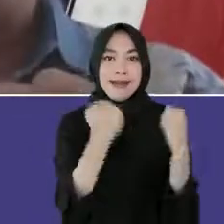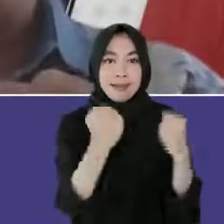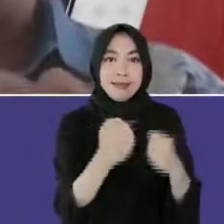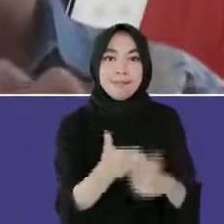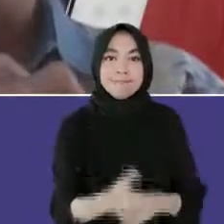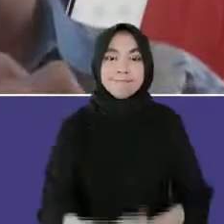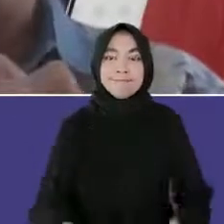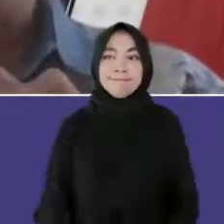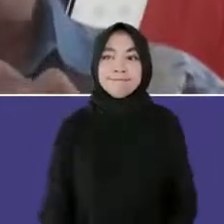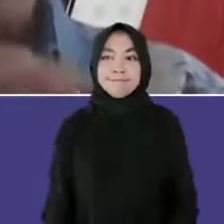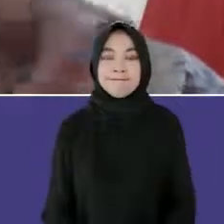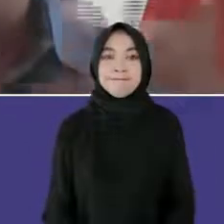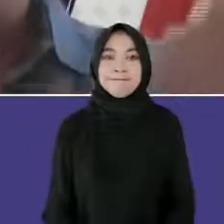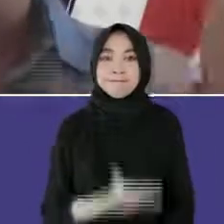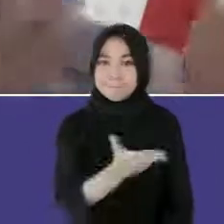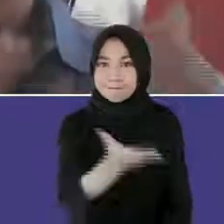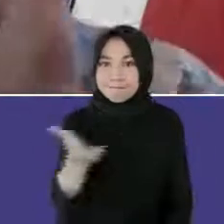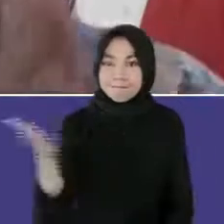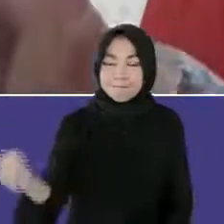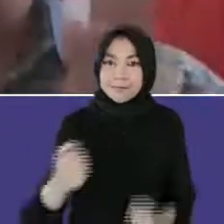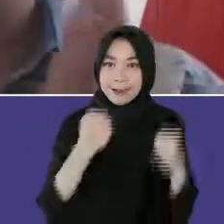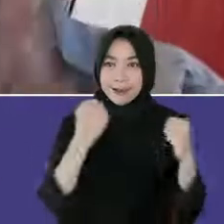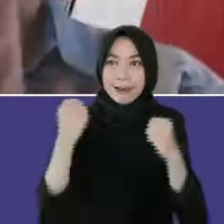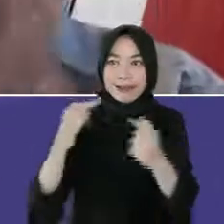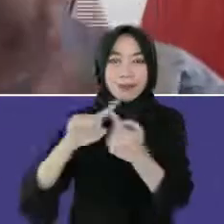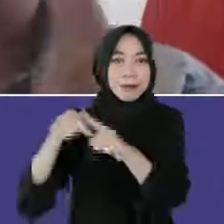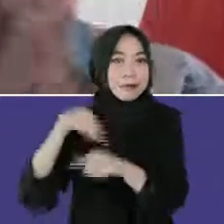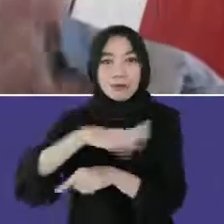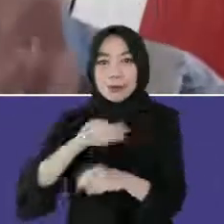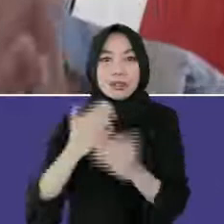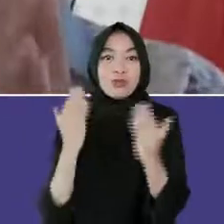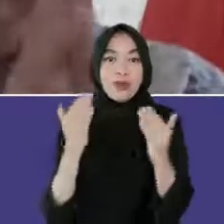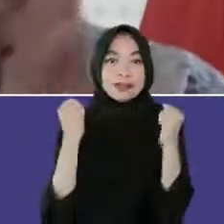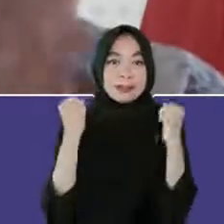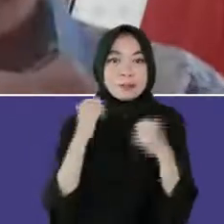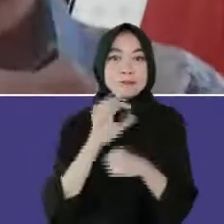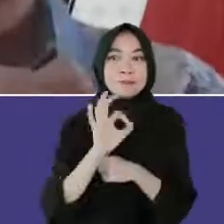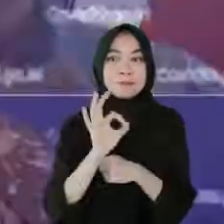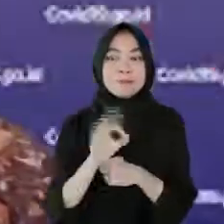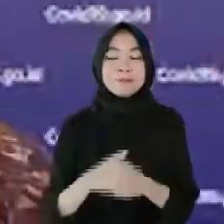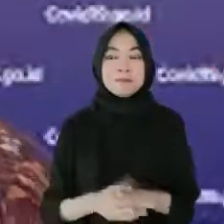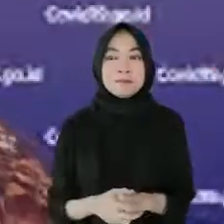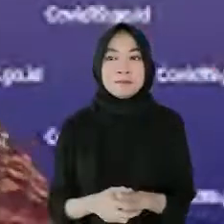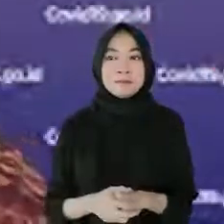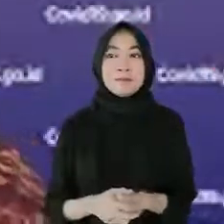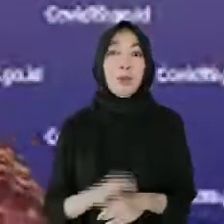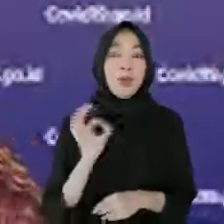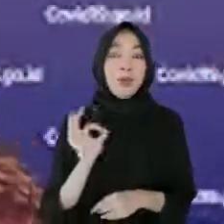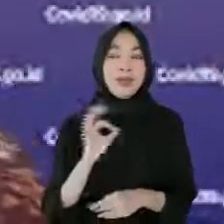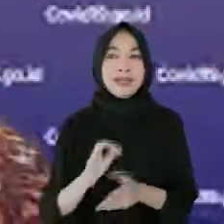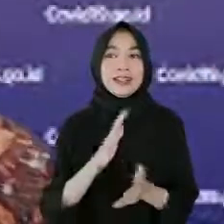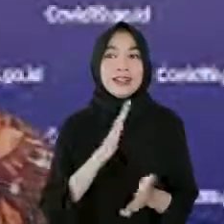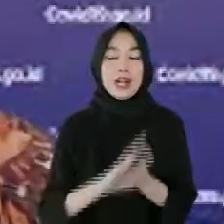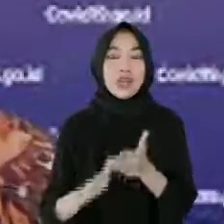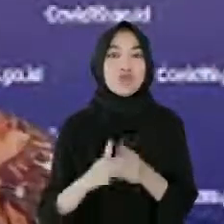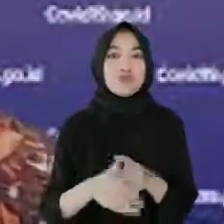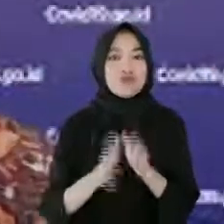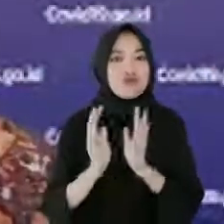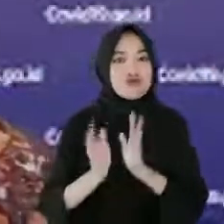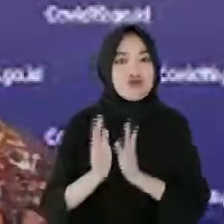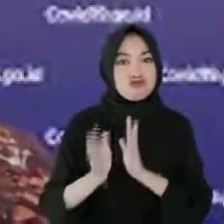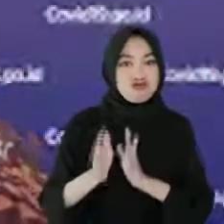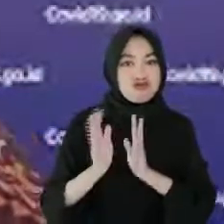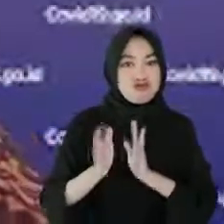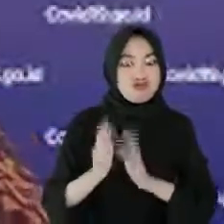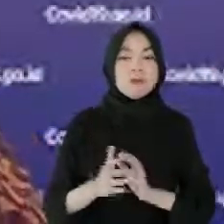Pak Gatot 4.3 teman-teman semuanya baik langsung saja kita akan berbincang-bincang terima